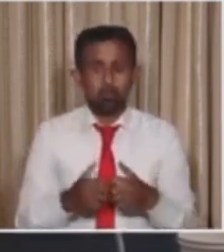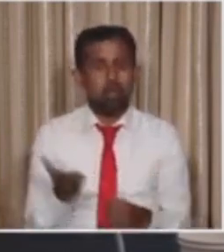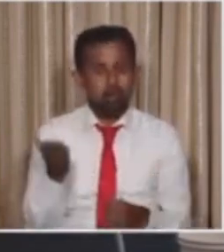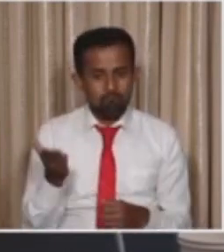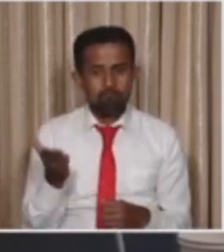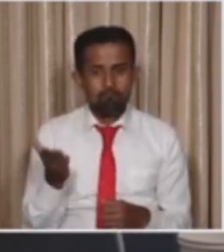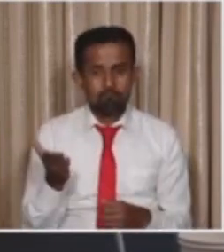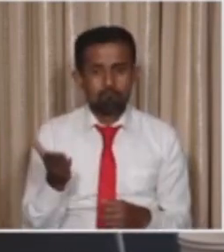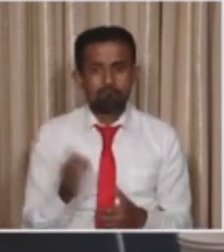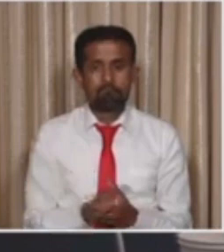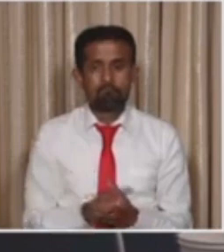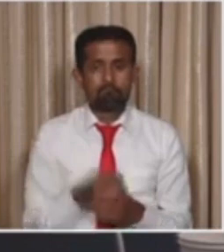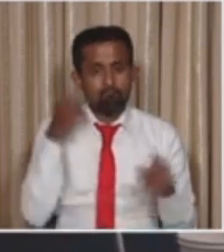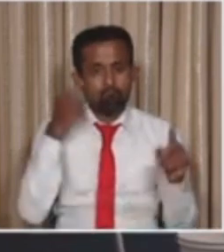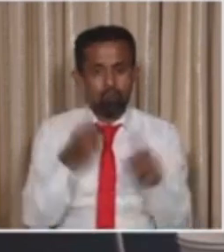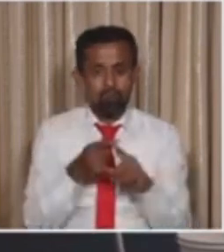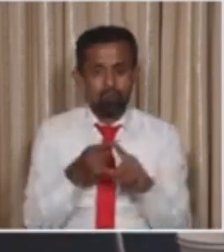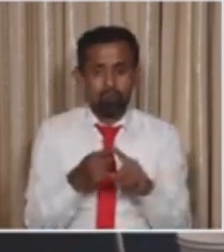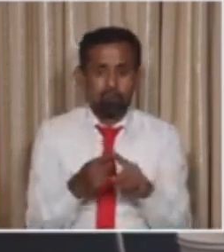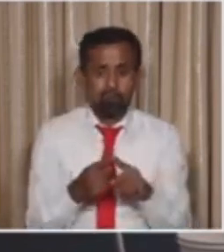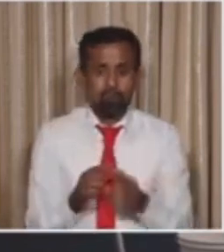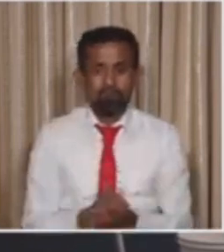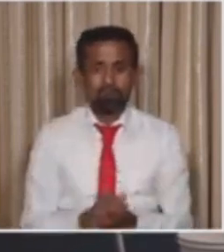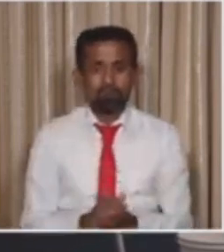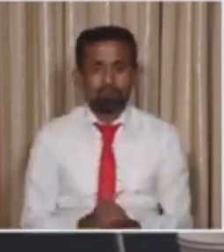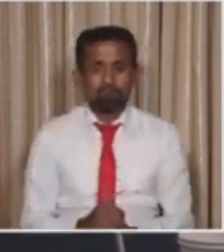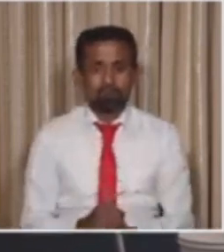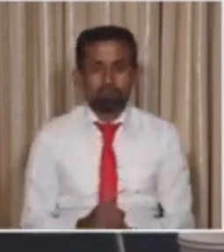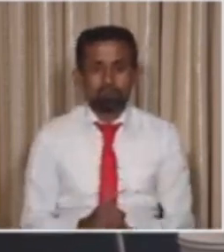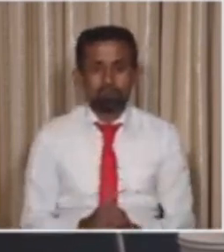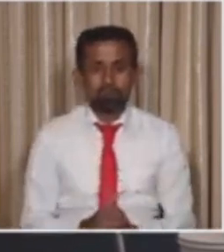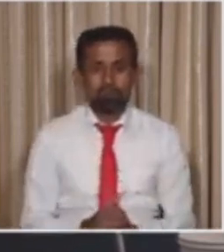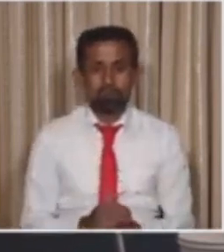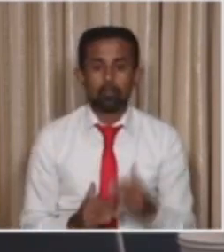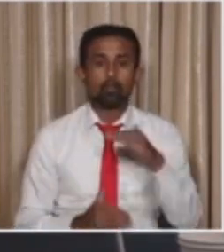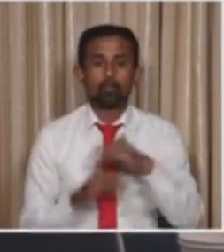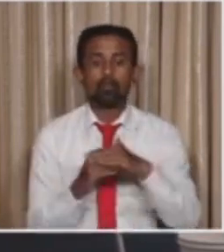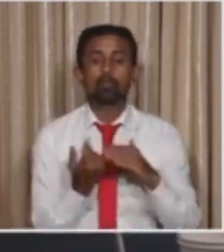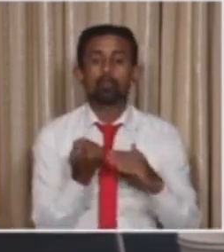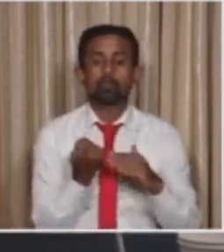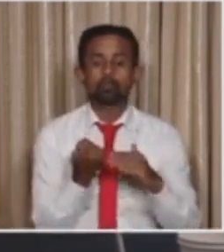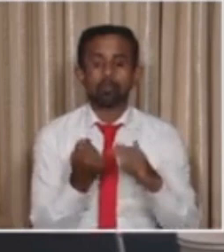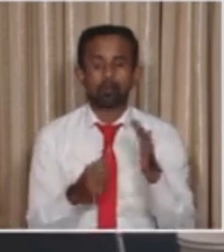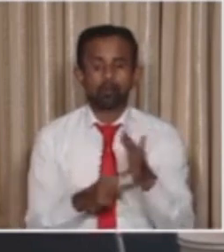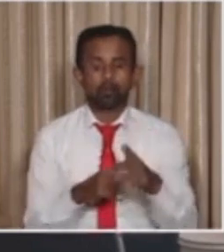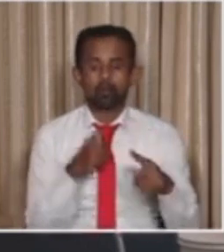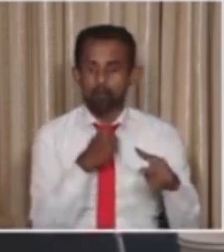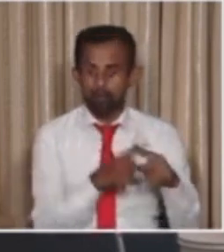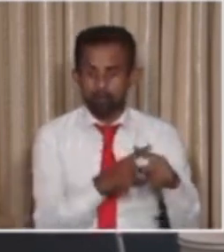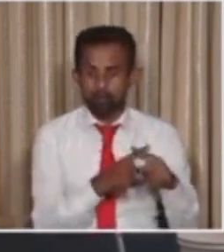எதிர்காலத்திலே நீங்கள் இதற்கான ஒரு ஒரு நிர்ணய விலை அல்லது டாக்ஸை அதிகரிக்க வேண்டிய சில பொருட்களிலே